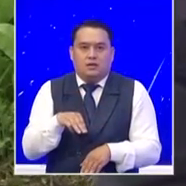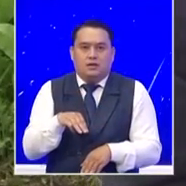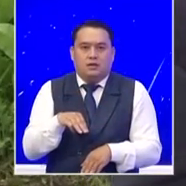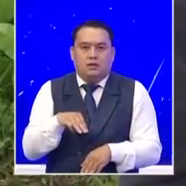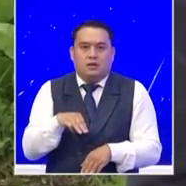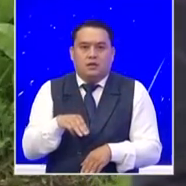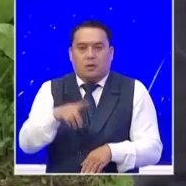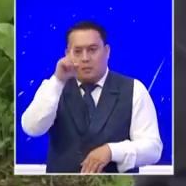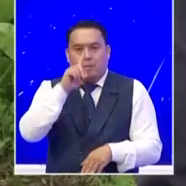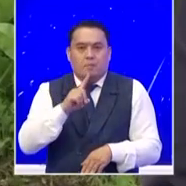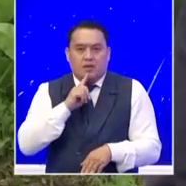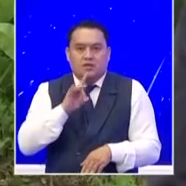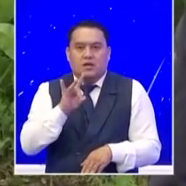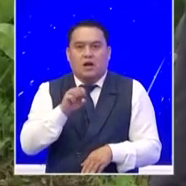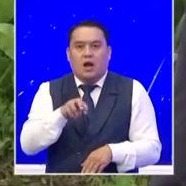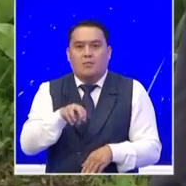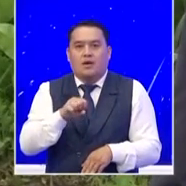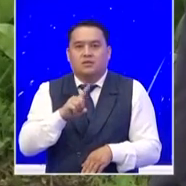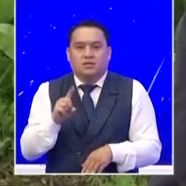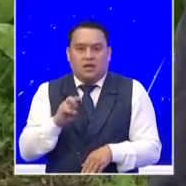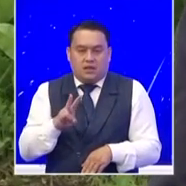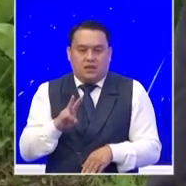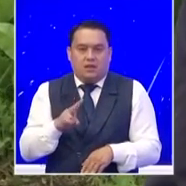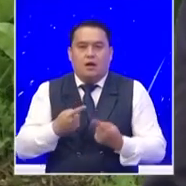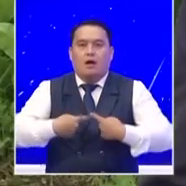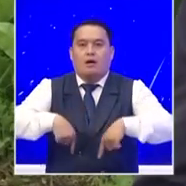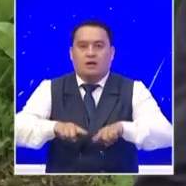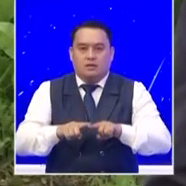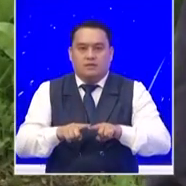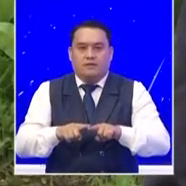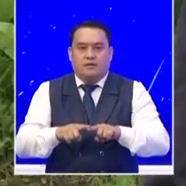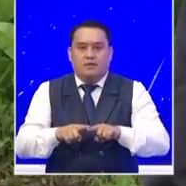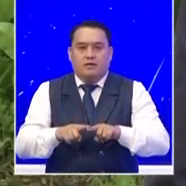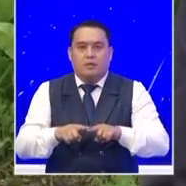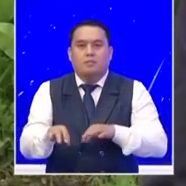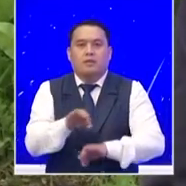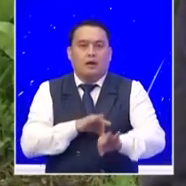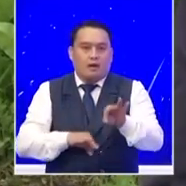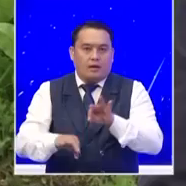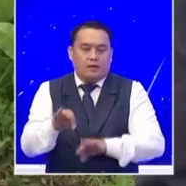Именно в месяц Рамазан «Харикет» организовал проект